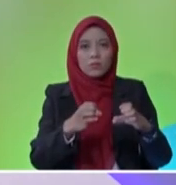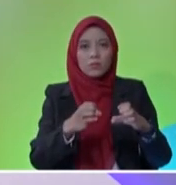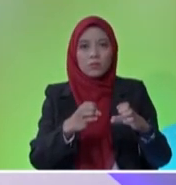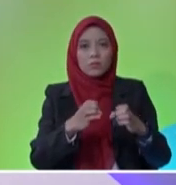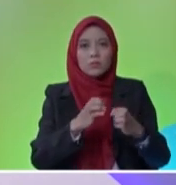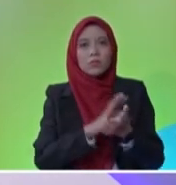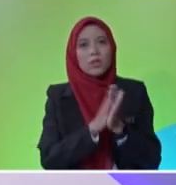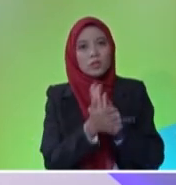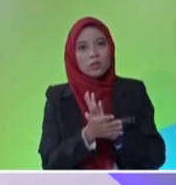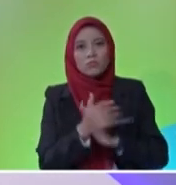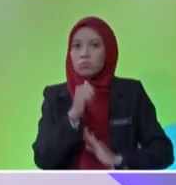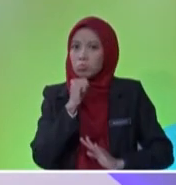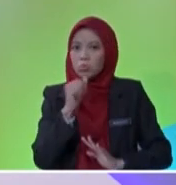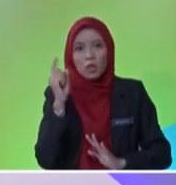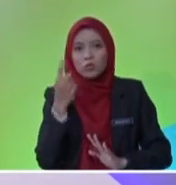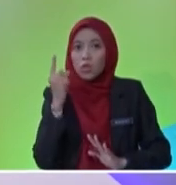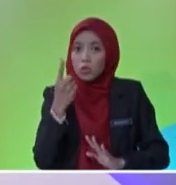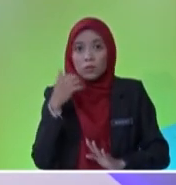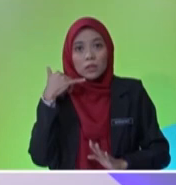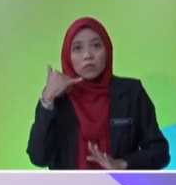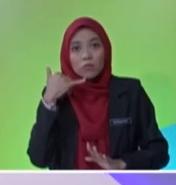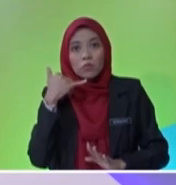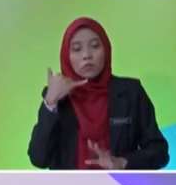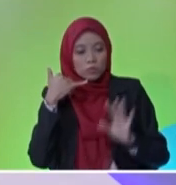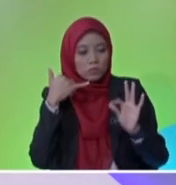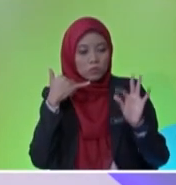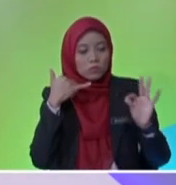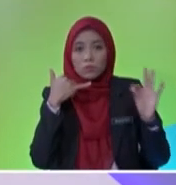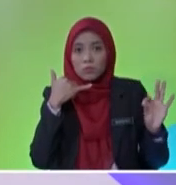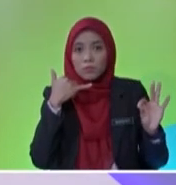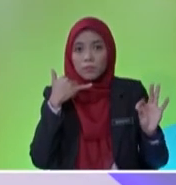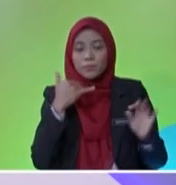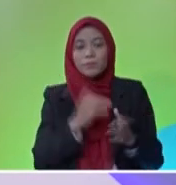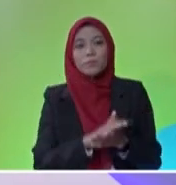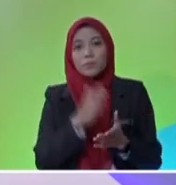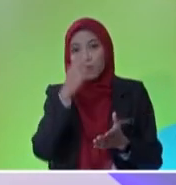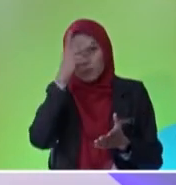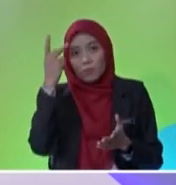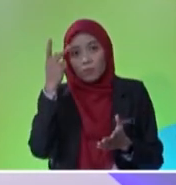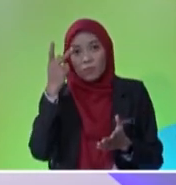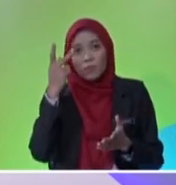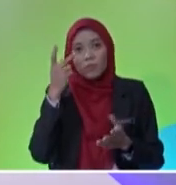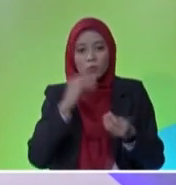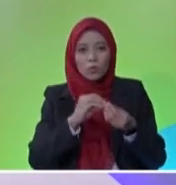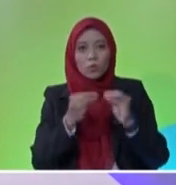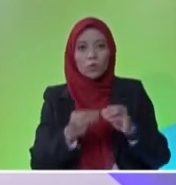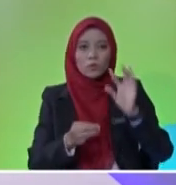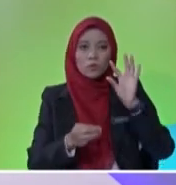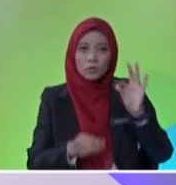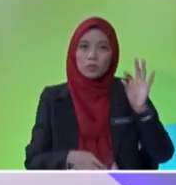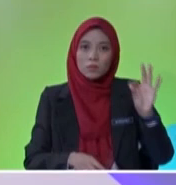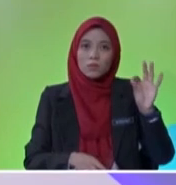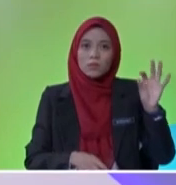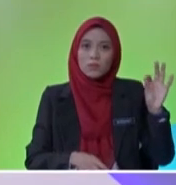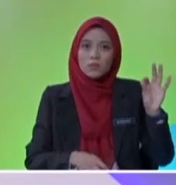saja kita boleh hubungi a99ii sebab Nomor 99 sen it has untuk kita apabila